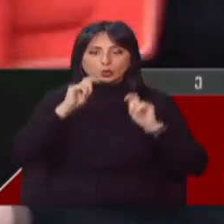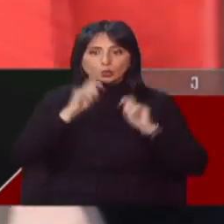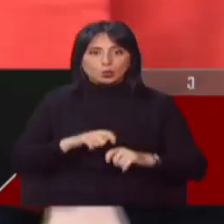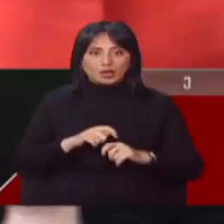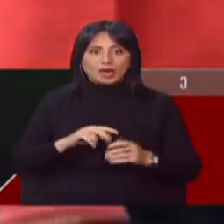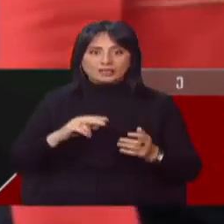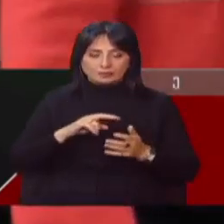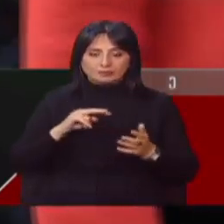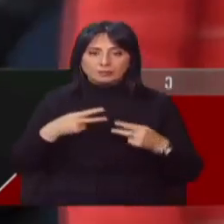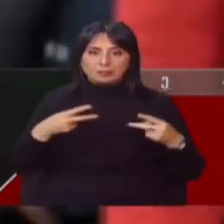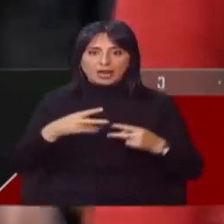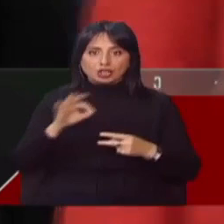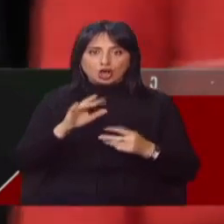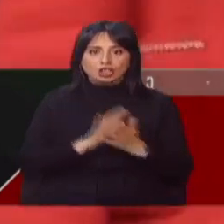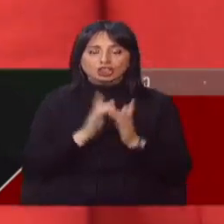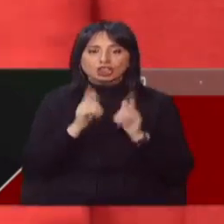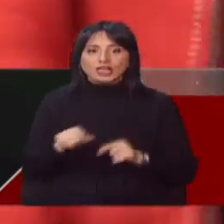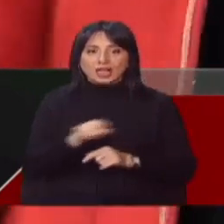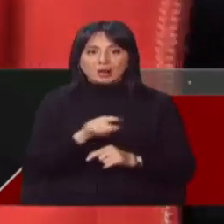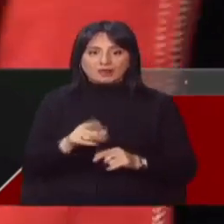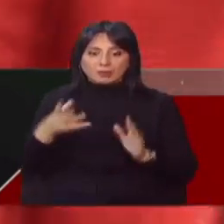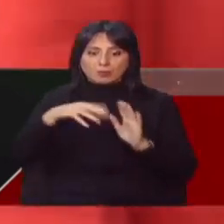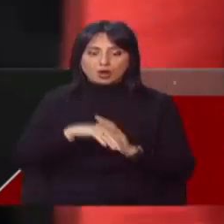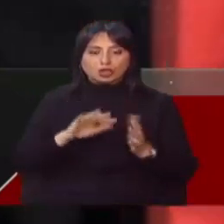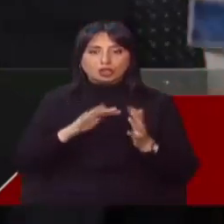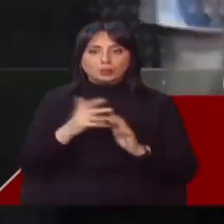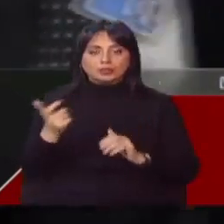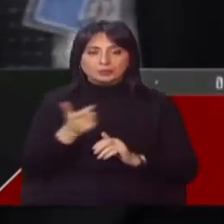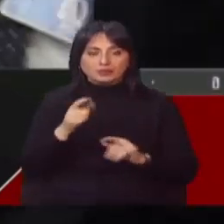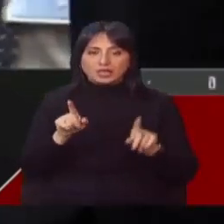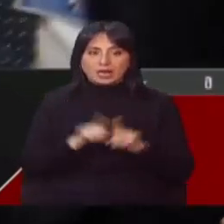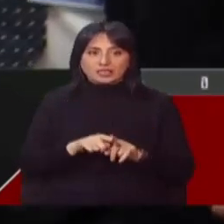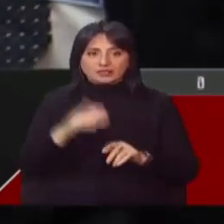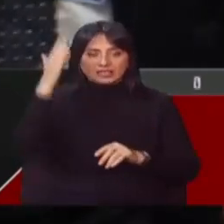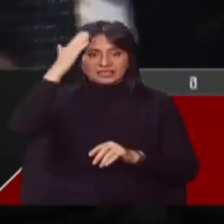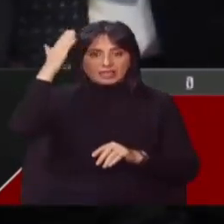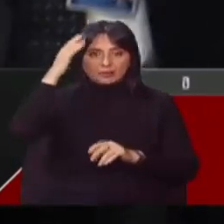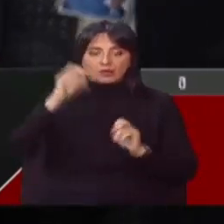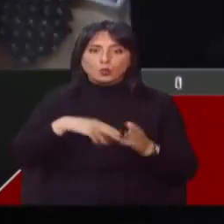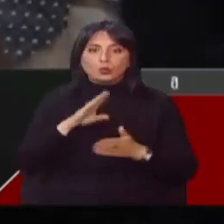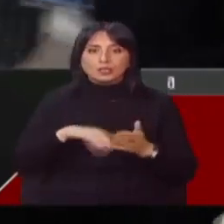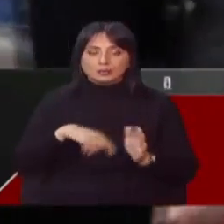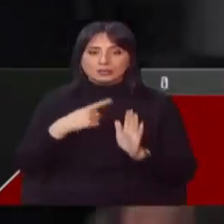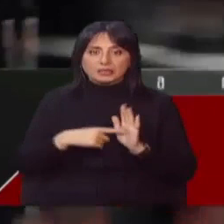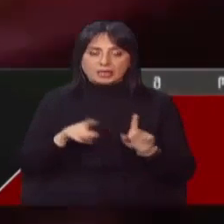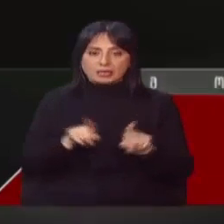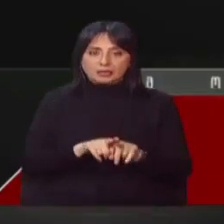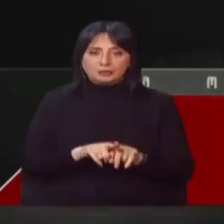უკრაინასთან სტრატეგიული პარტნიორობის შეთანხმება, რომელიც მოიცავს როგორც სოფლის მეურნეობის, ასევე საბაჟო და უსაფრთხოების